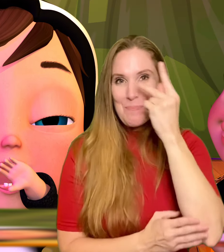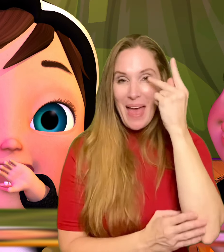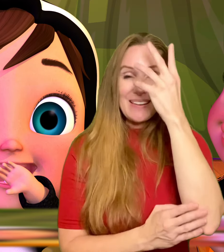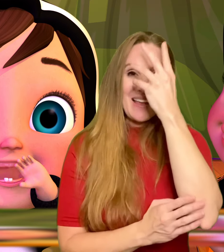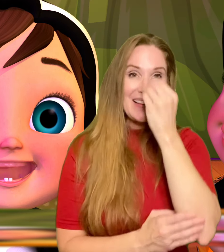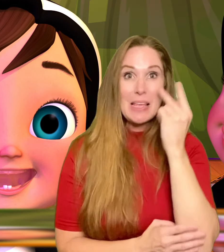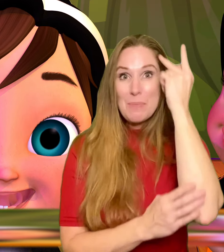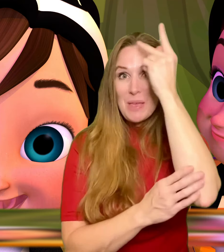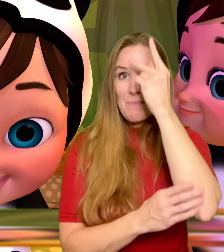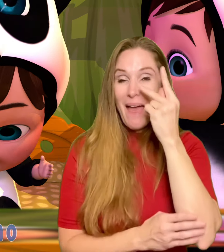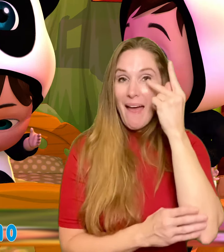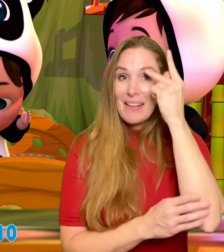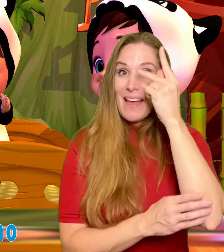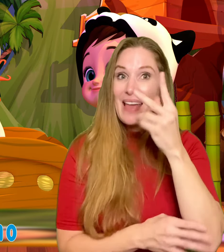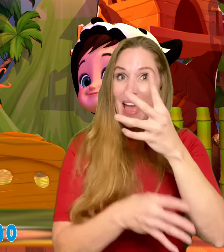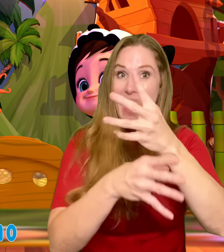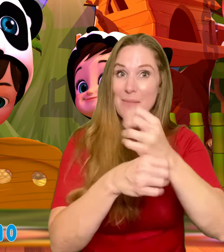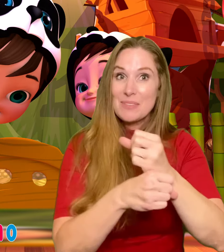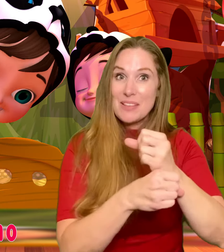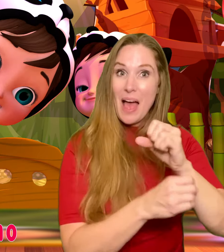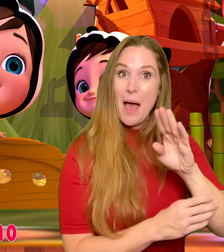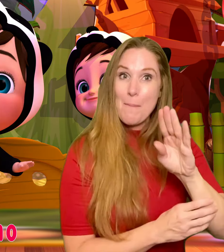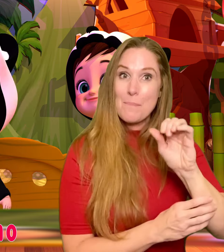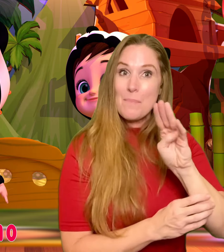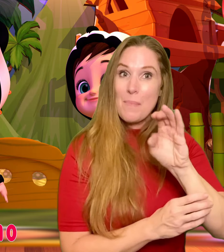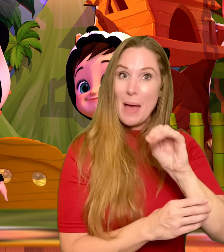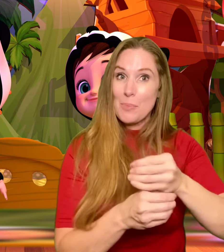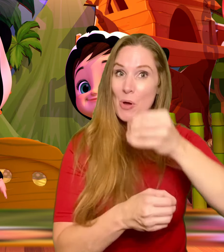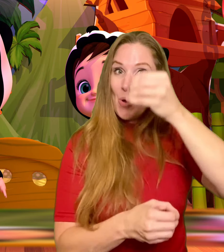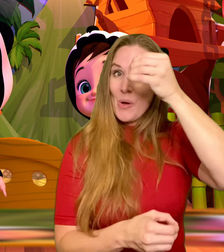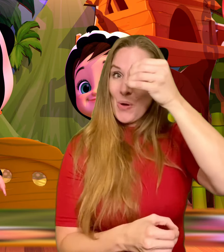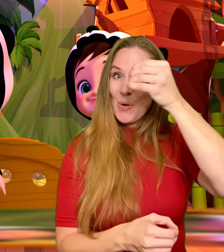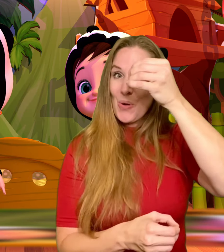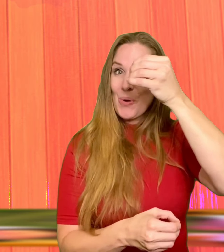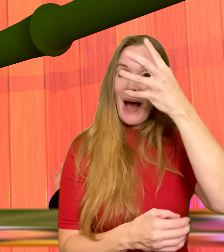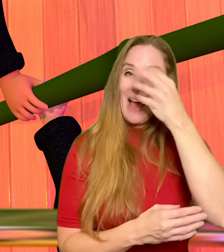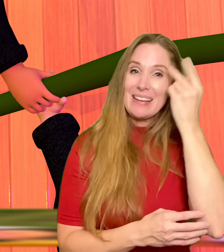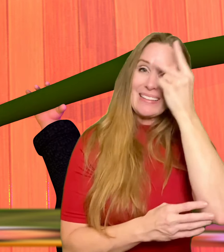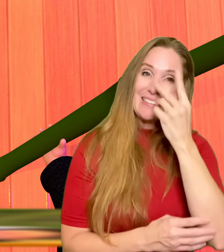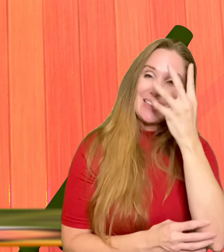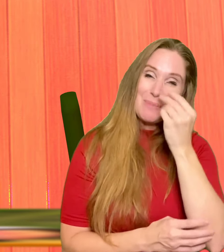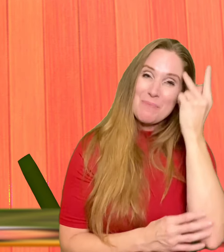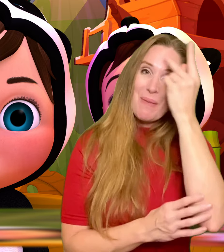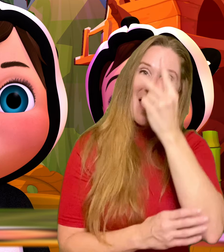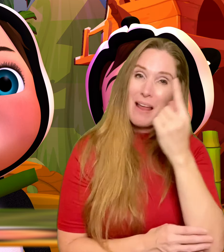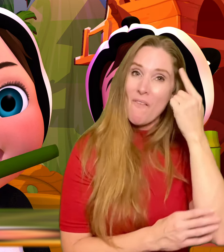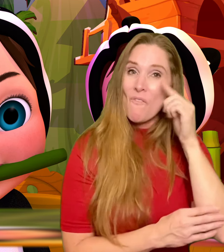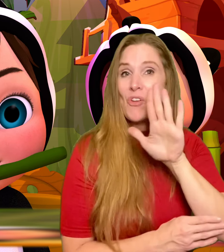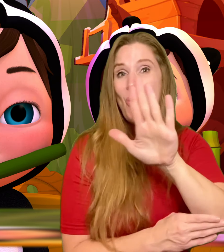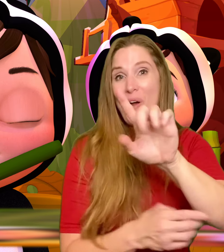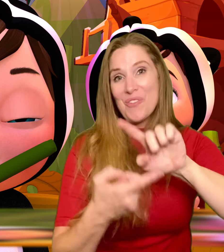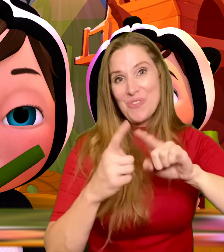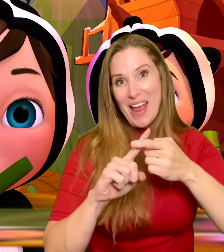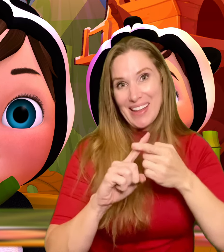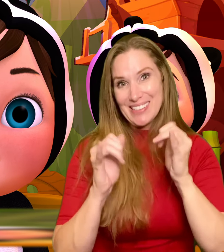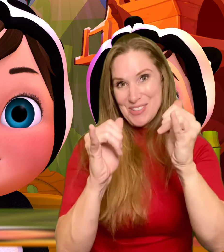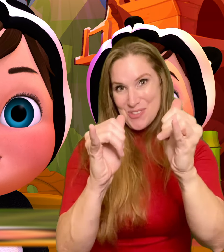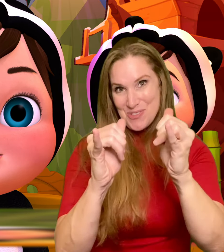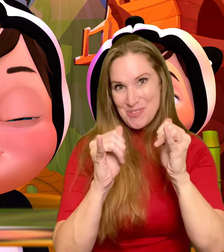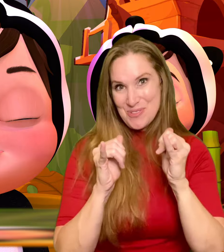ちゃんハンダちゃん友達にもハンダちゃんハンダちゃん持って